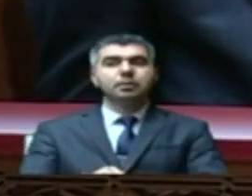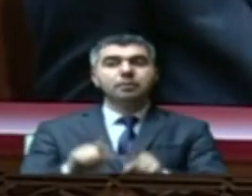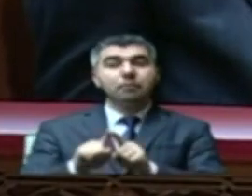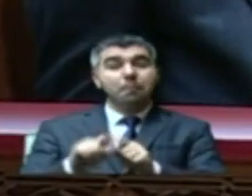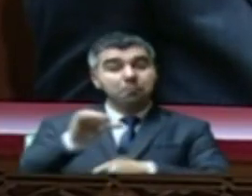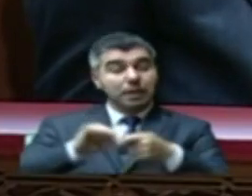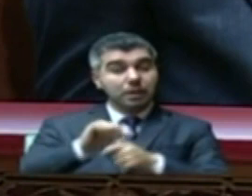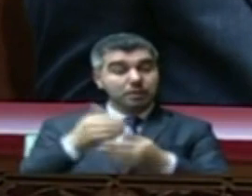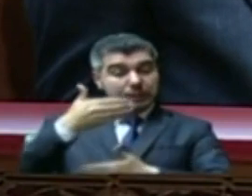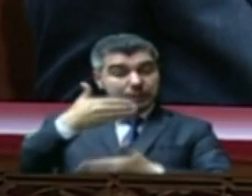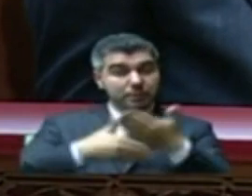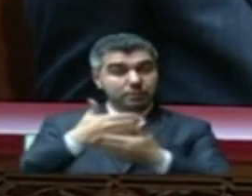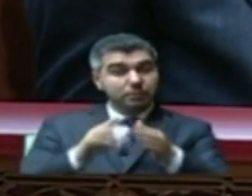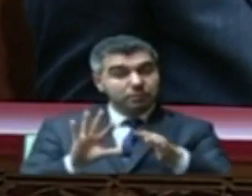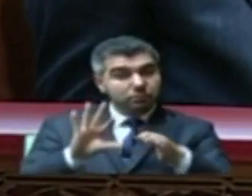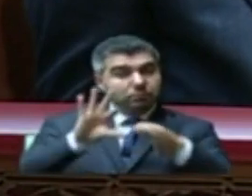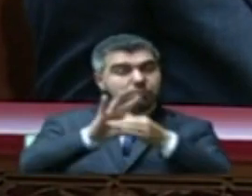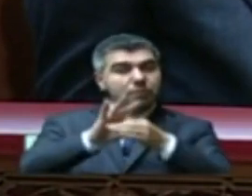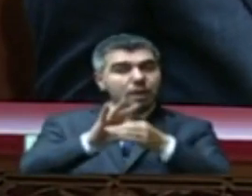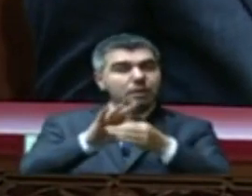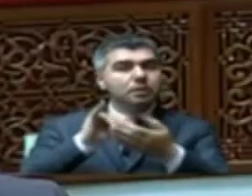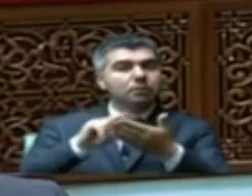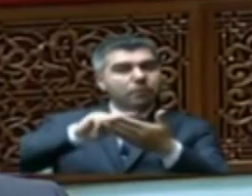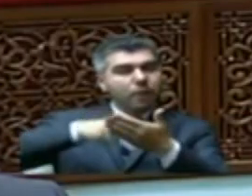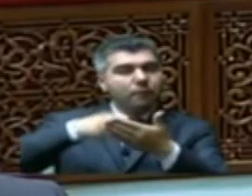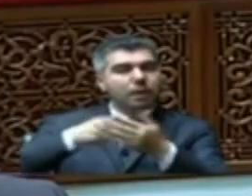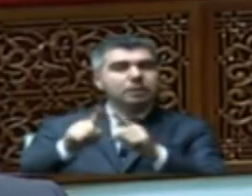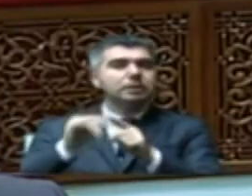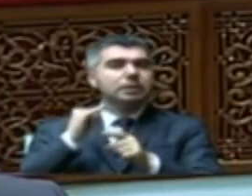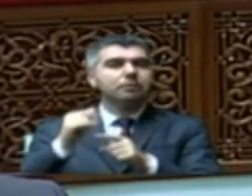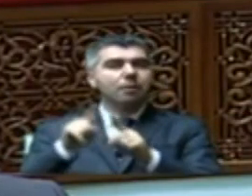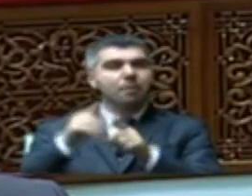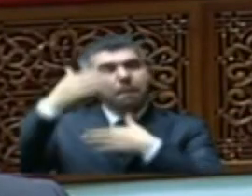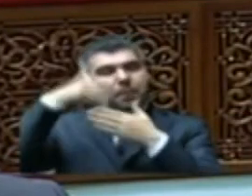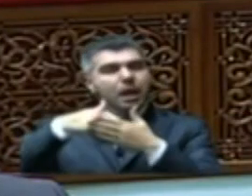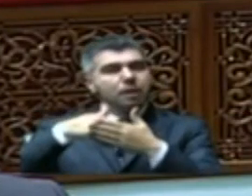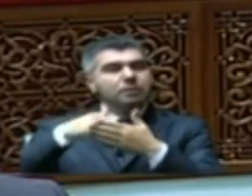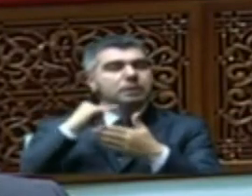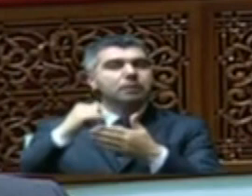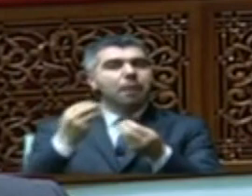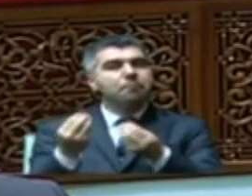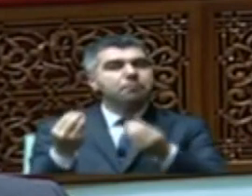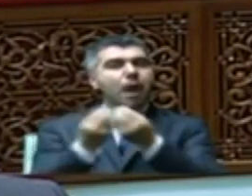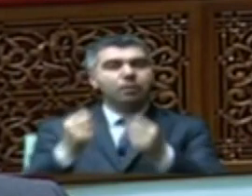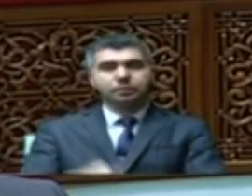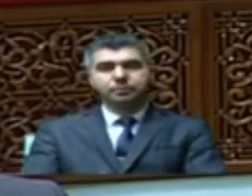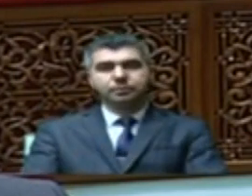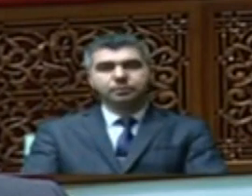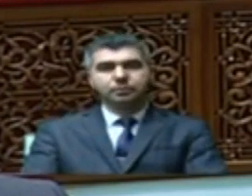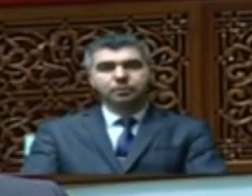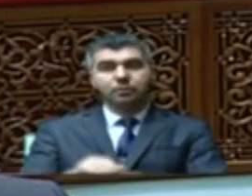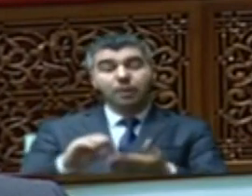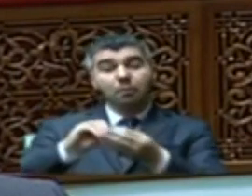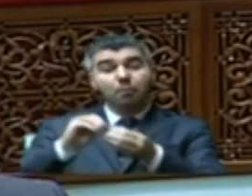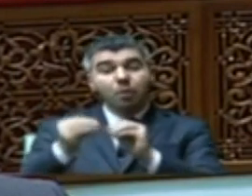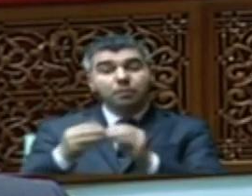الاتفاقيات الدولية اللي دايرينها مع الناس خصها دائما تبقى لصالح المغرب وليس ضده. كاين المشكل اللي الآن اللي كاين